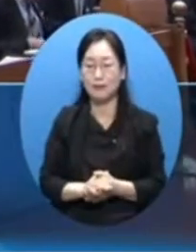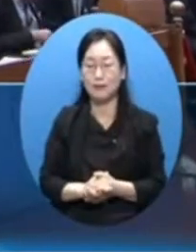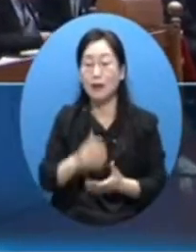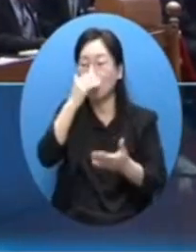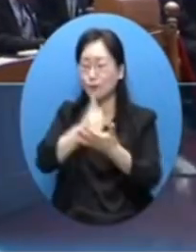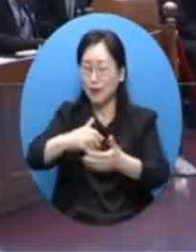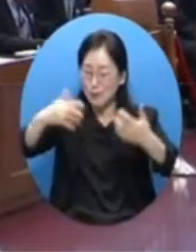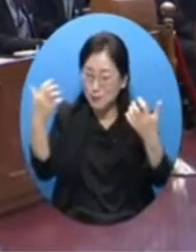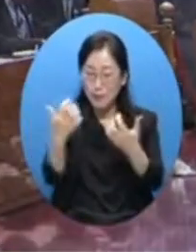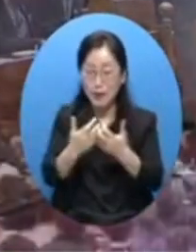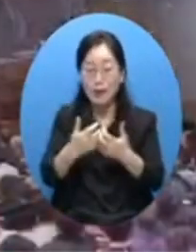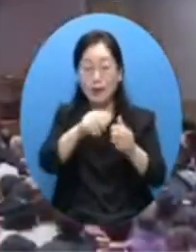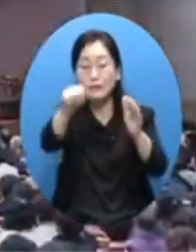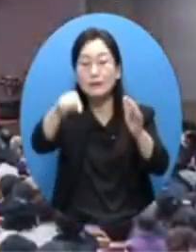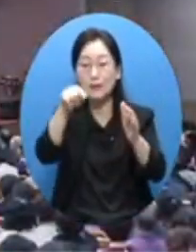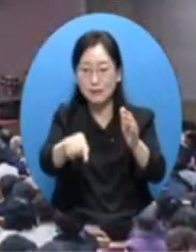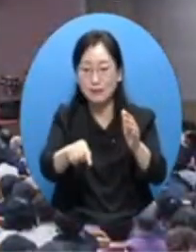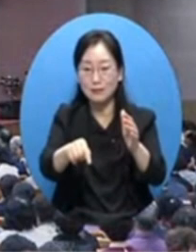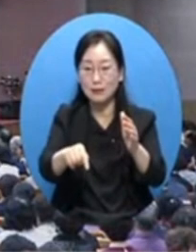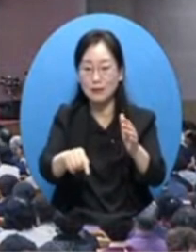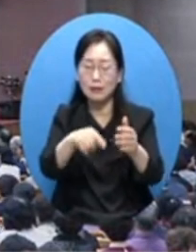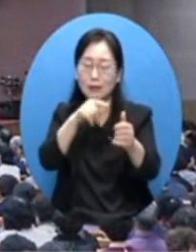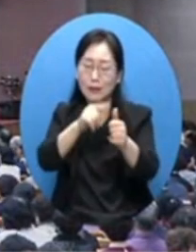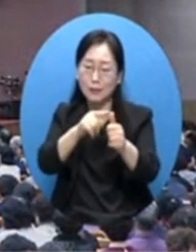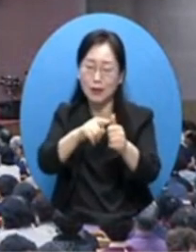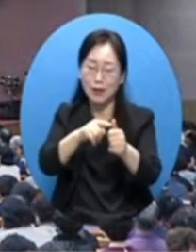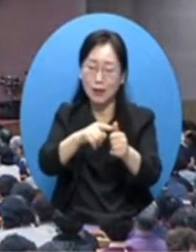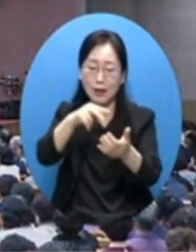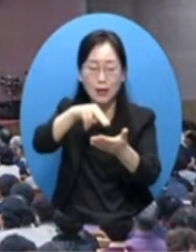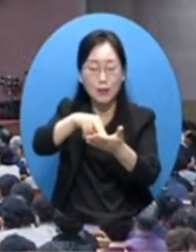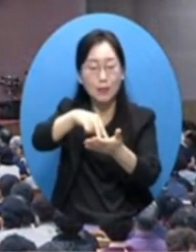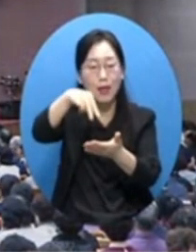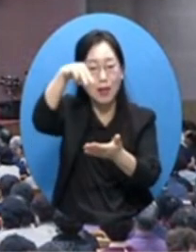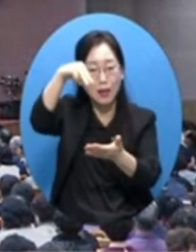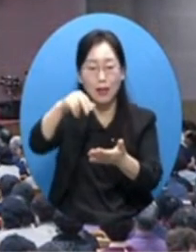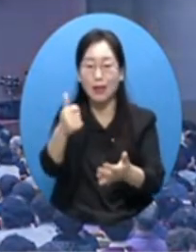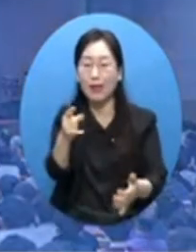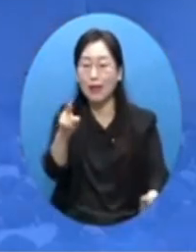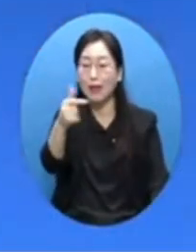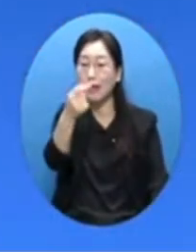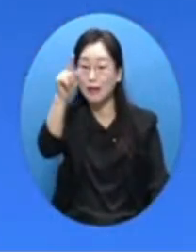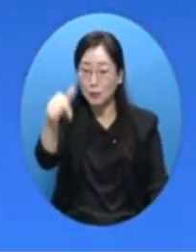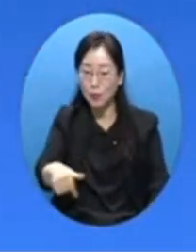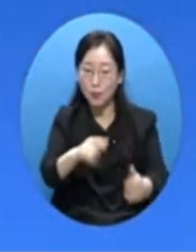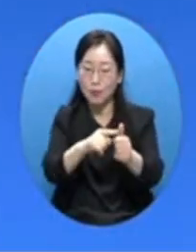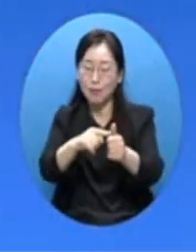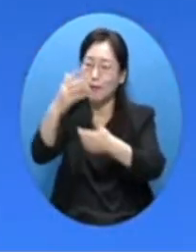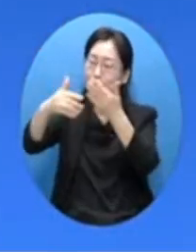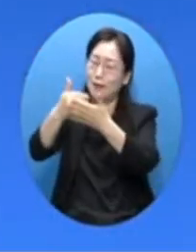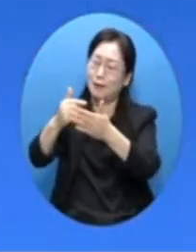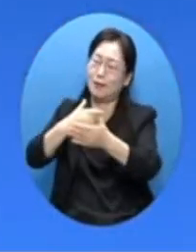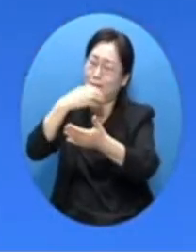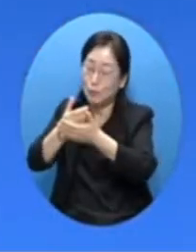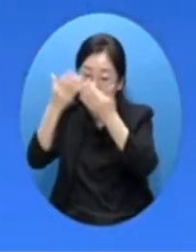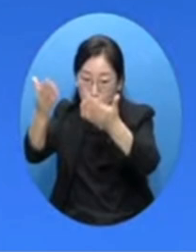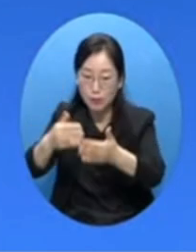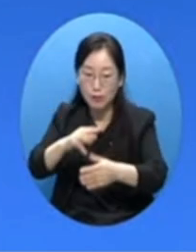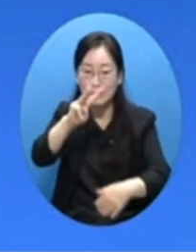죄악이 만연한 세상에 그가 어떻게 하나님을 감동시켜드렸든지 365년을